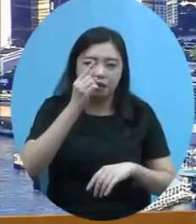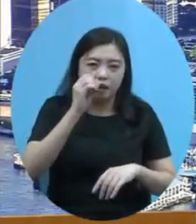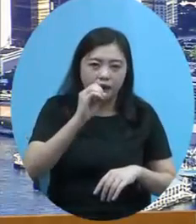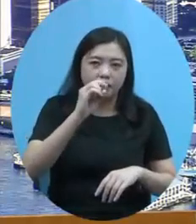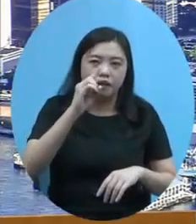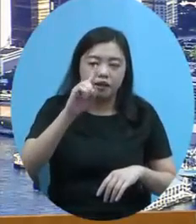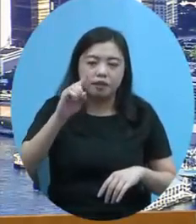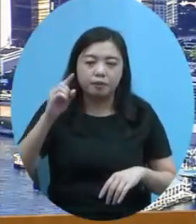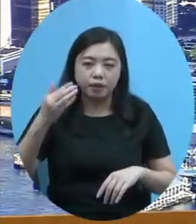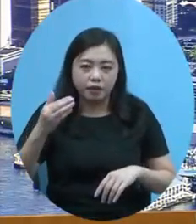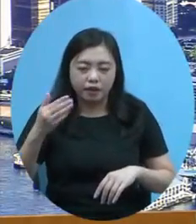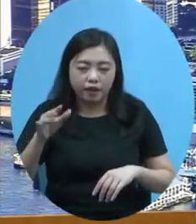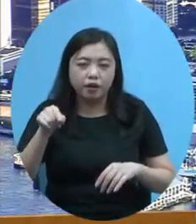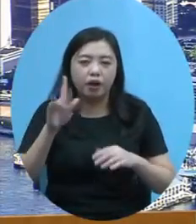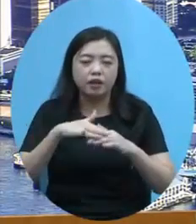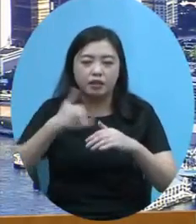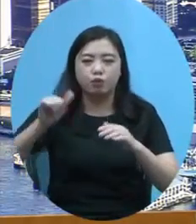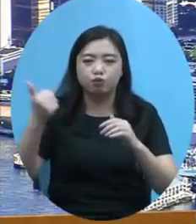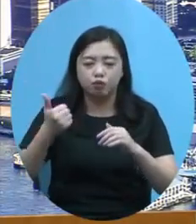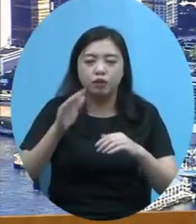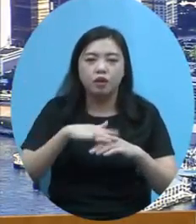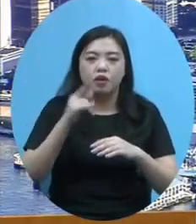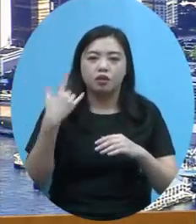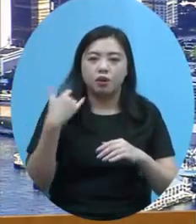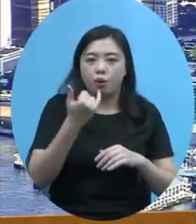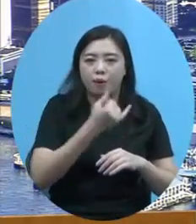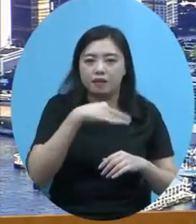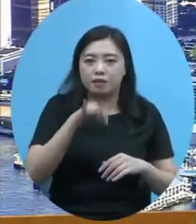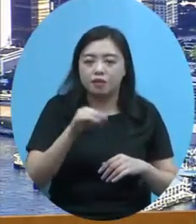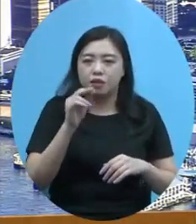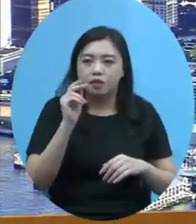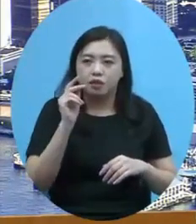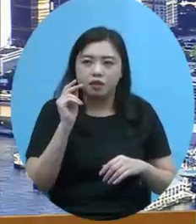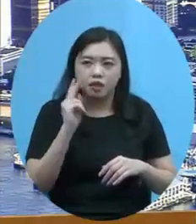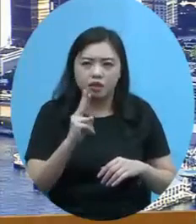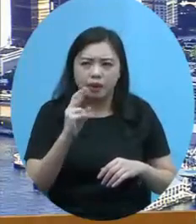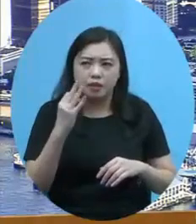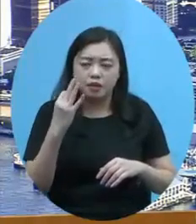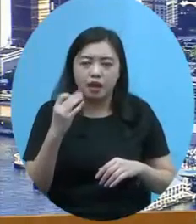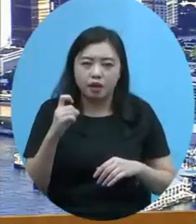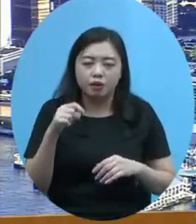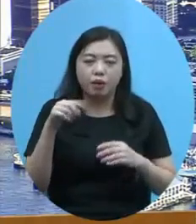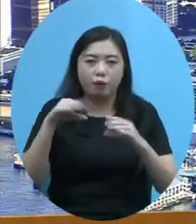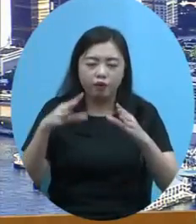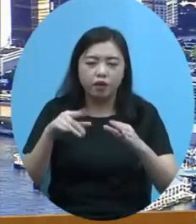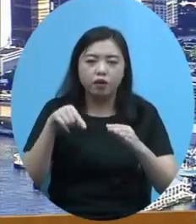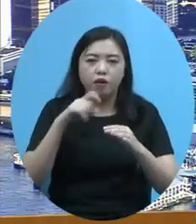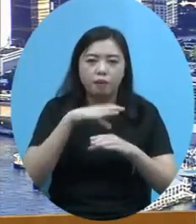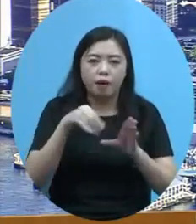另外，在2020年初開始，本港總共有63,279名的病人康復，當中包